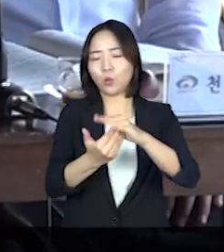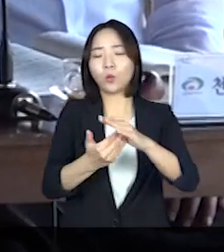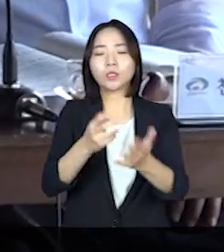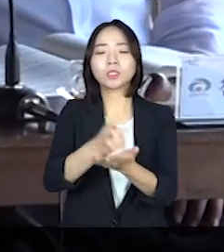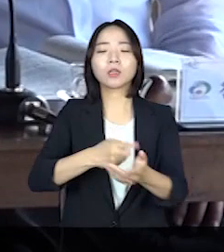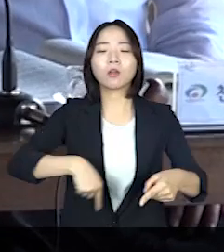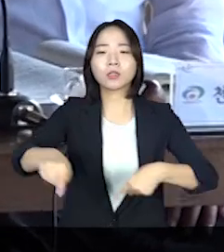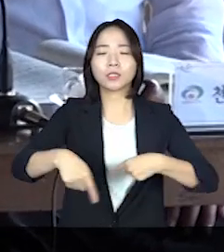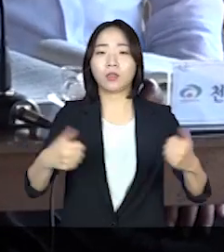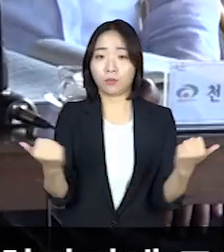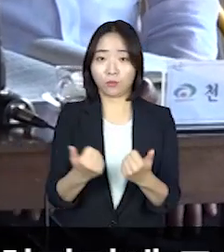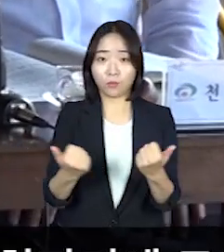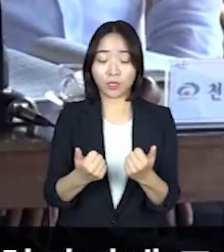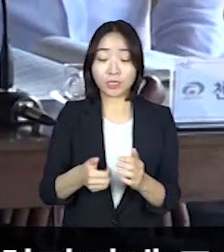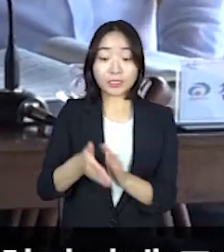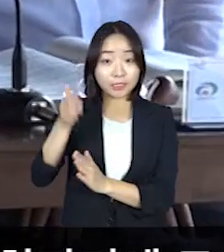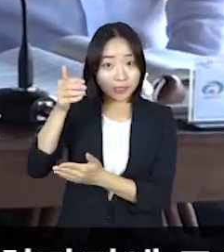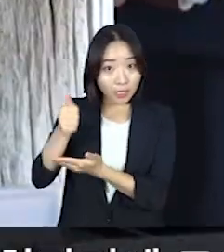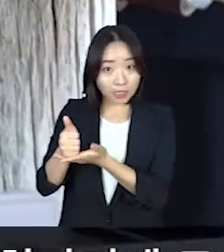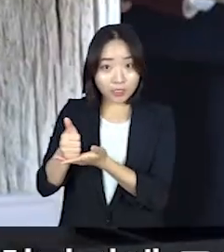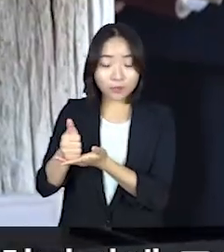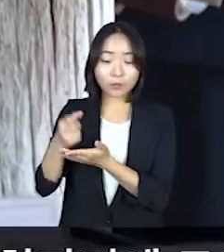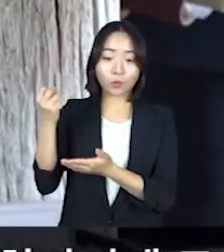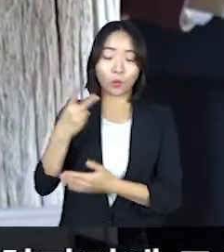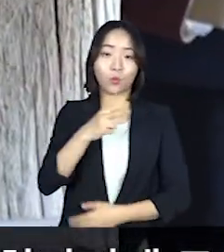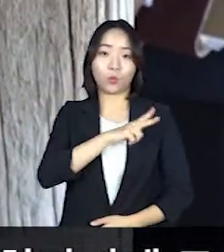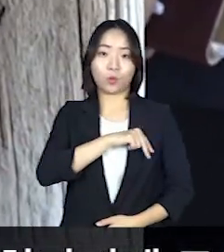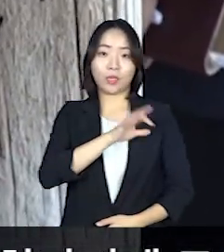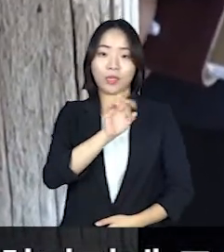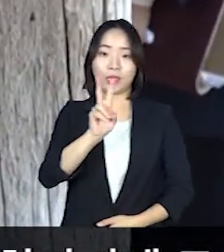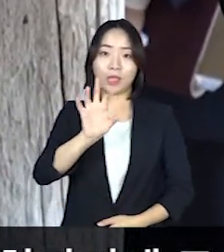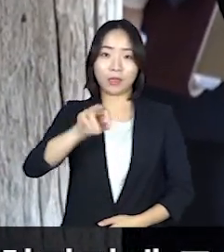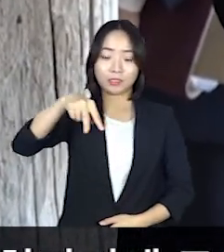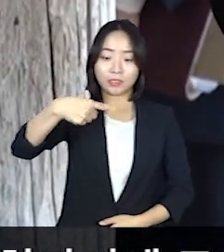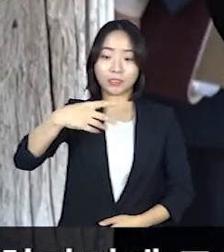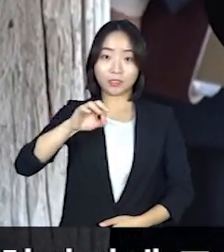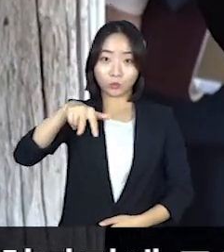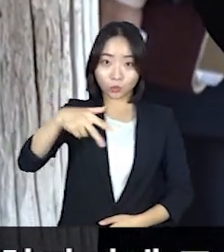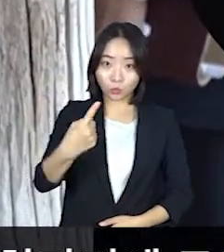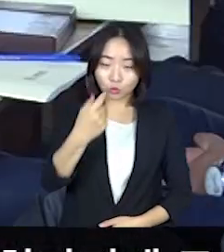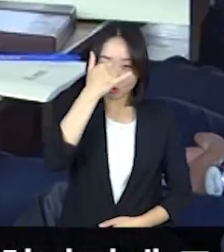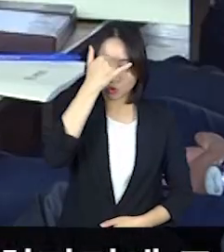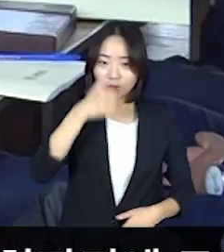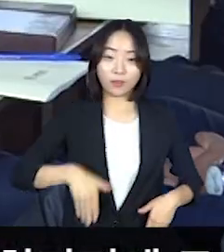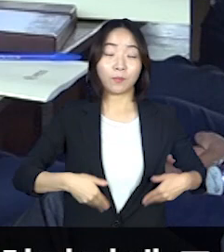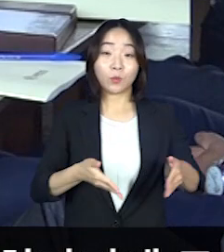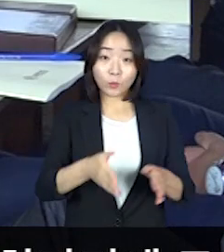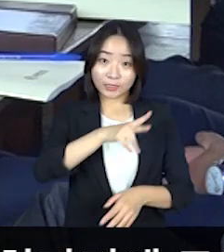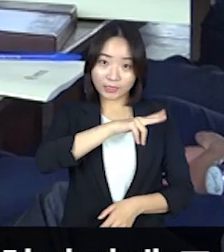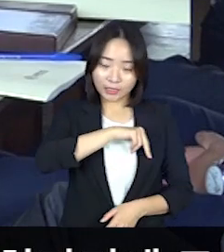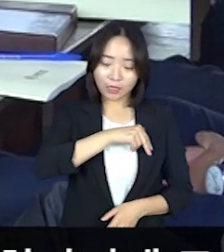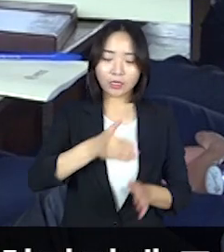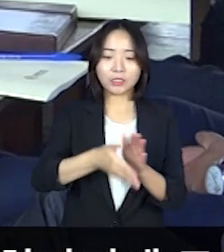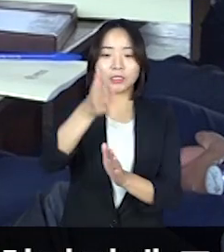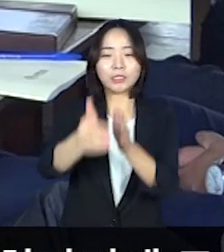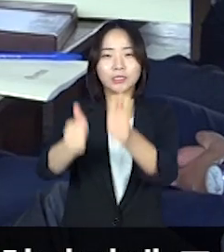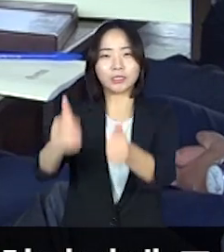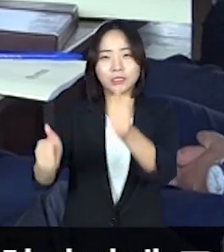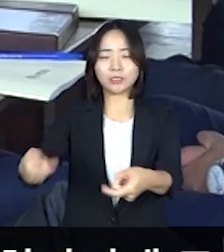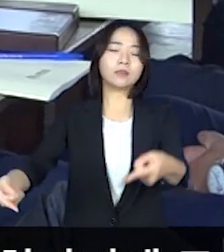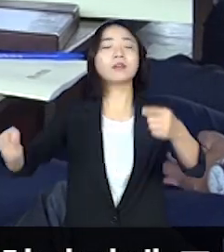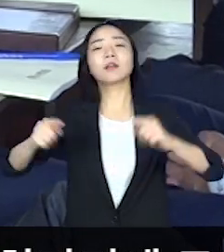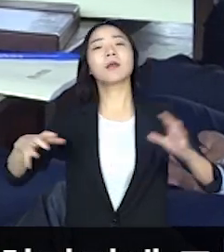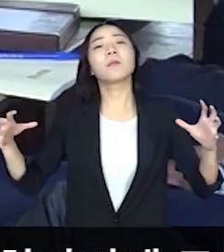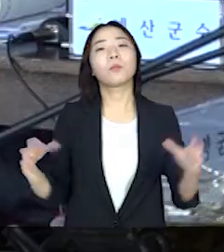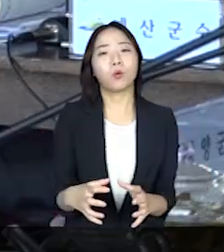최고 정책협의체로 이날 회의에는 구본영 시장과 양승조 충남도지사, 충남 지역 시장 군수 등이